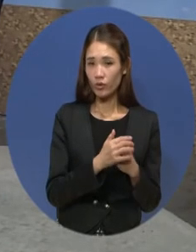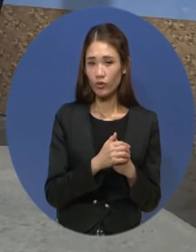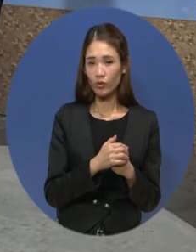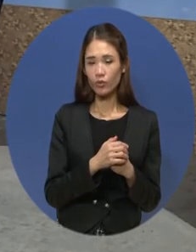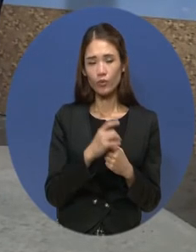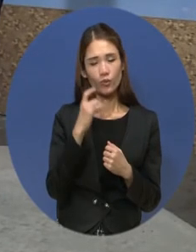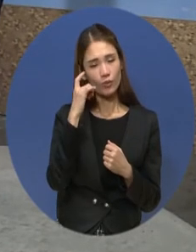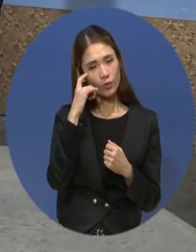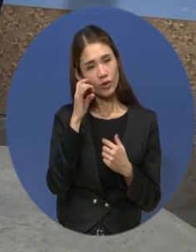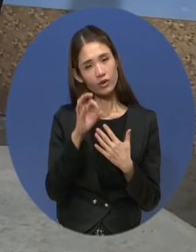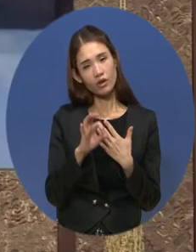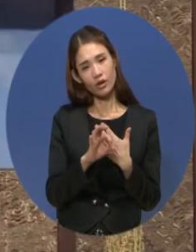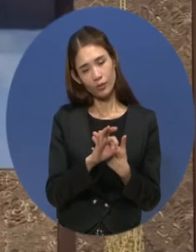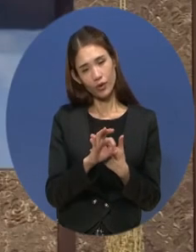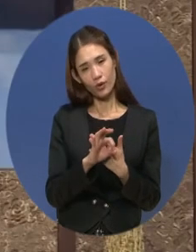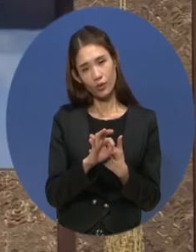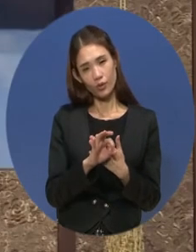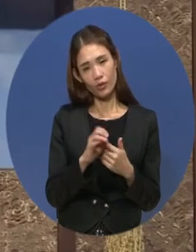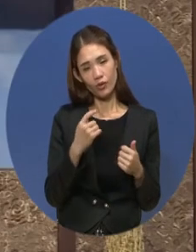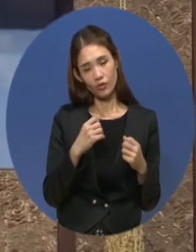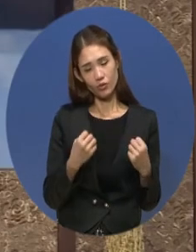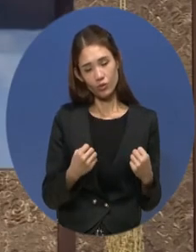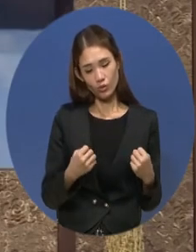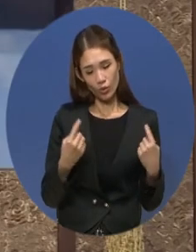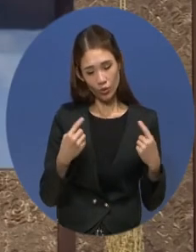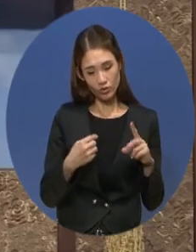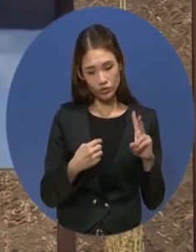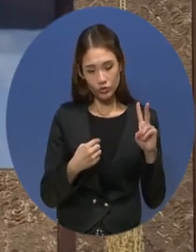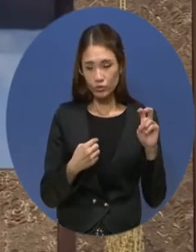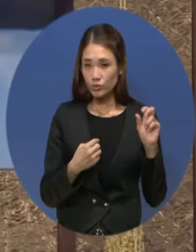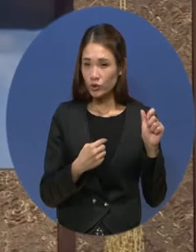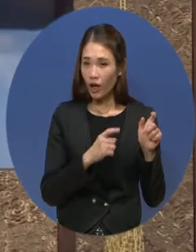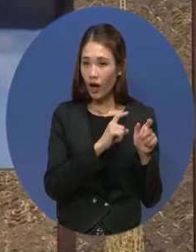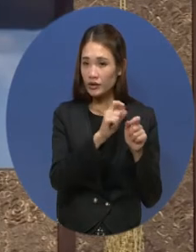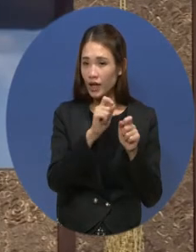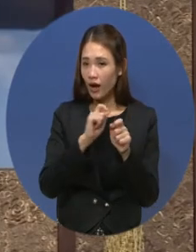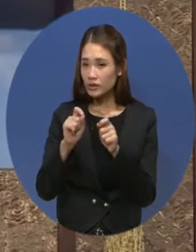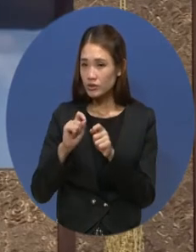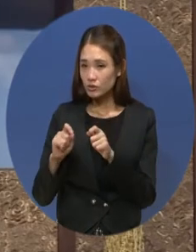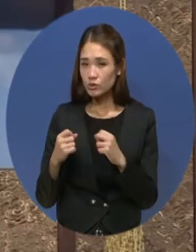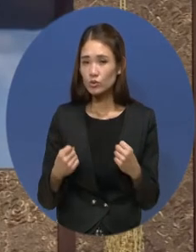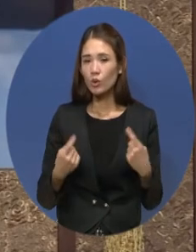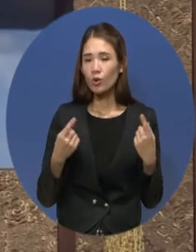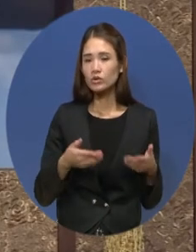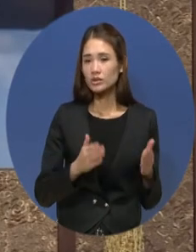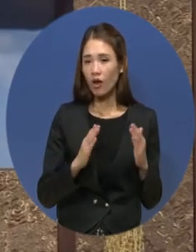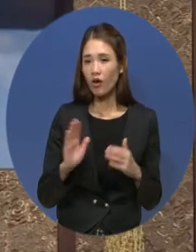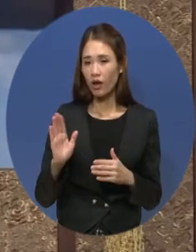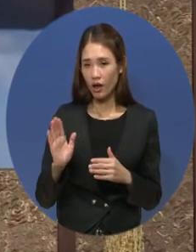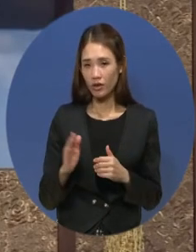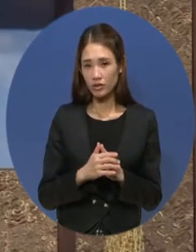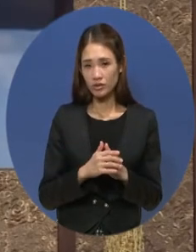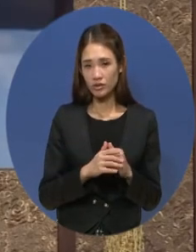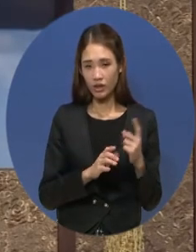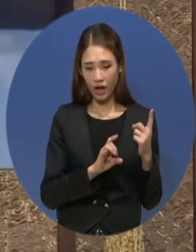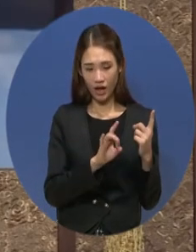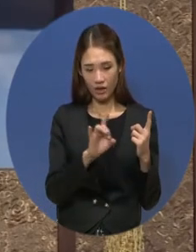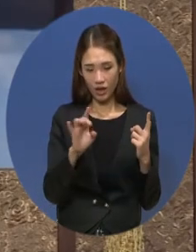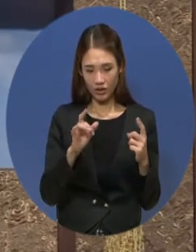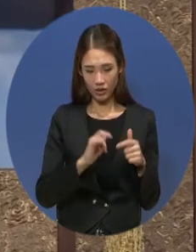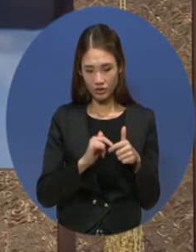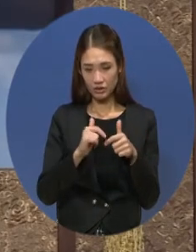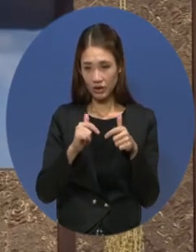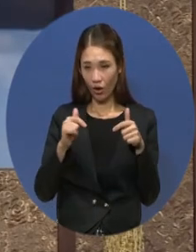예 평생 교육 센터 가 동시에 막 25 5개국에서 다 동시 설치가 된게 아니라 점진적으로 하다보니까